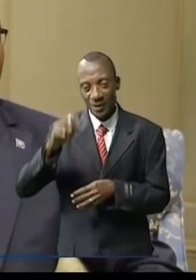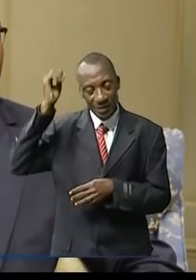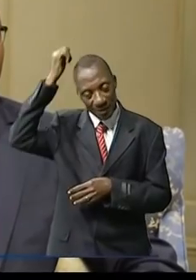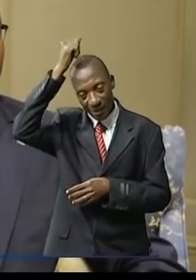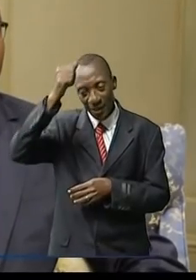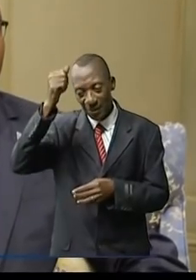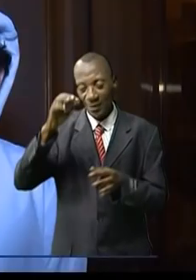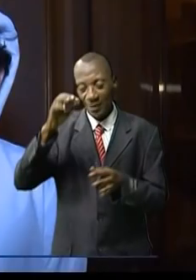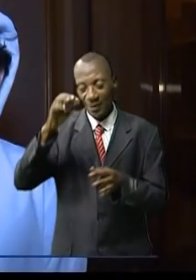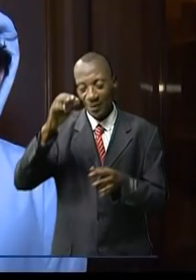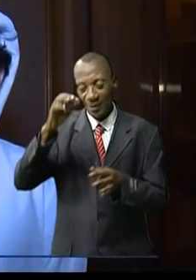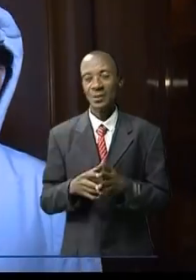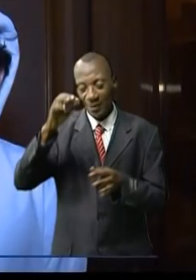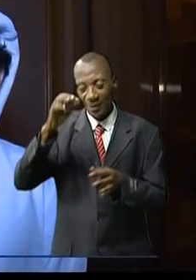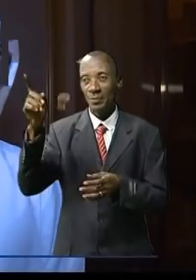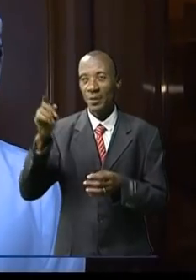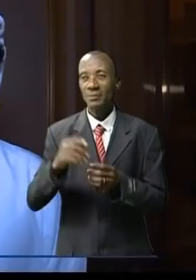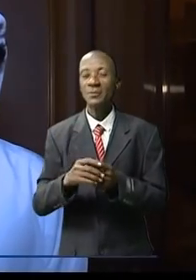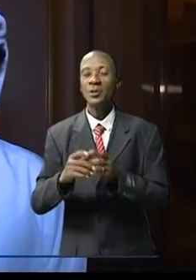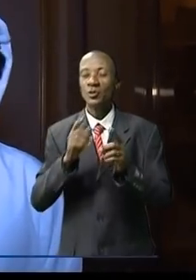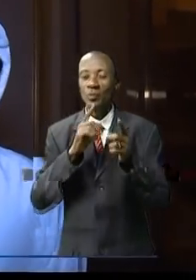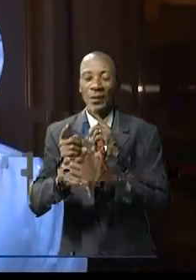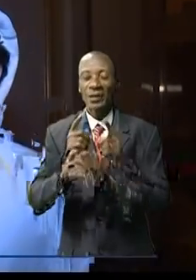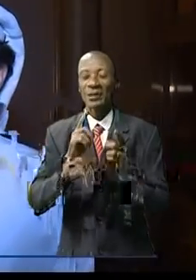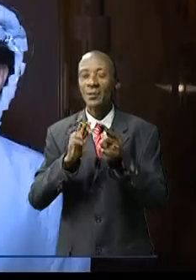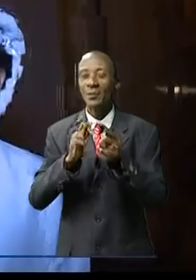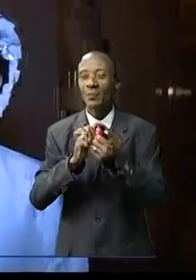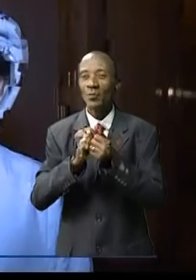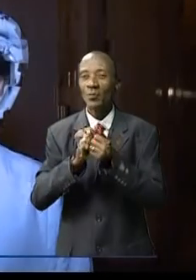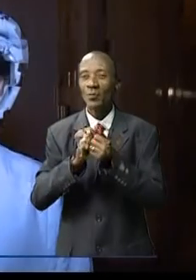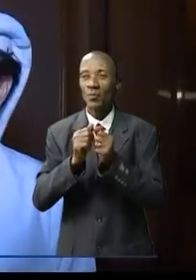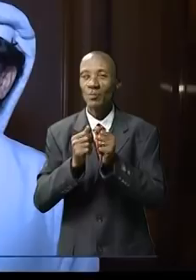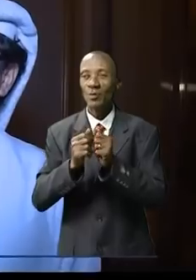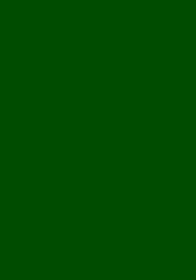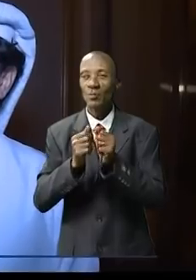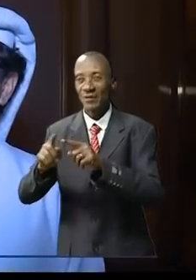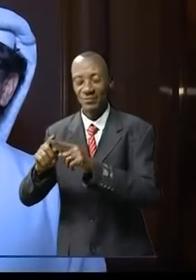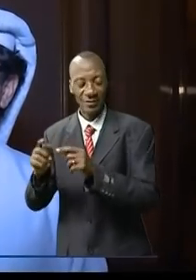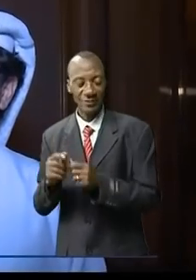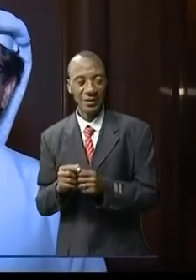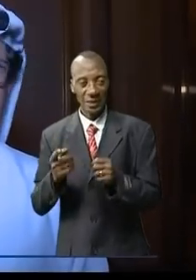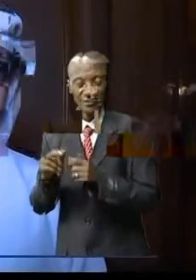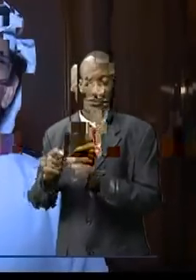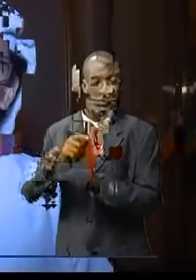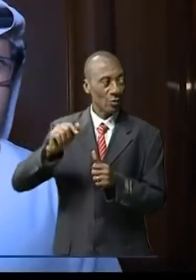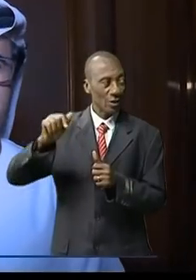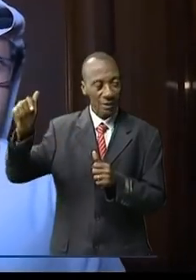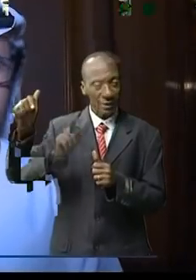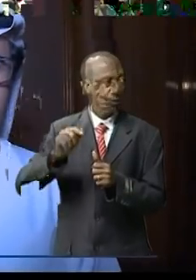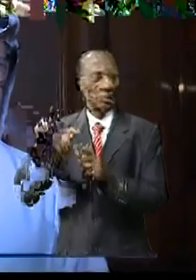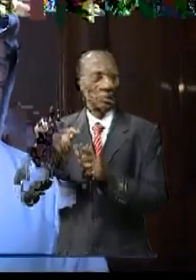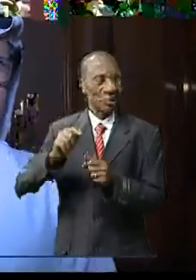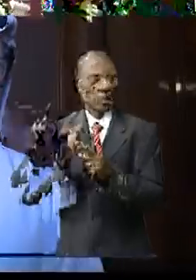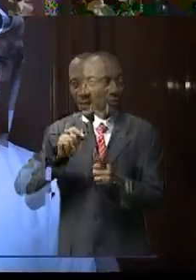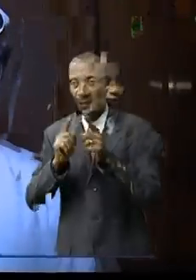avons été tellement flattés et nous nous sommes échangés dans beaucoup de points dans le cadre de